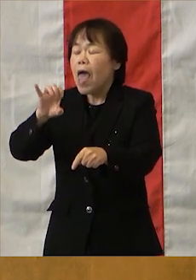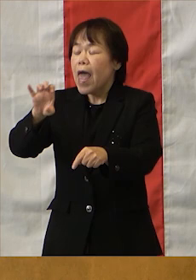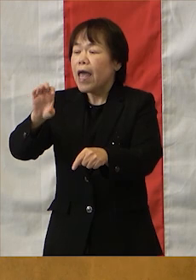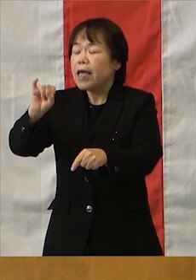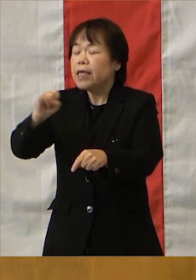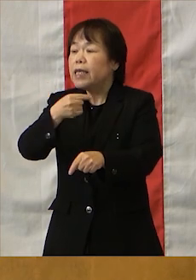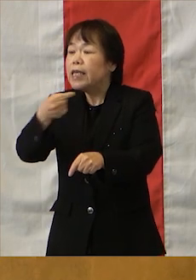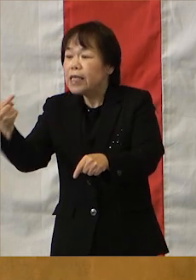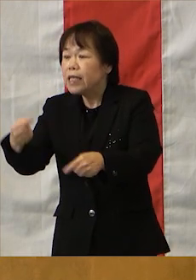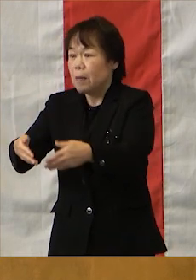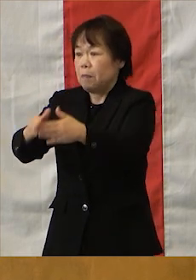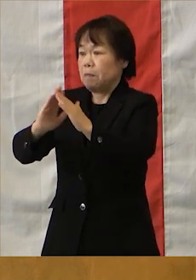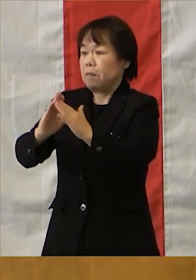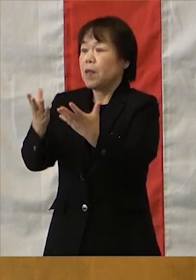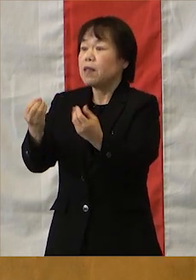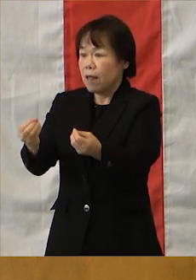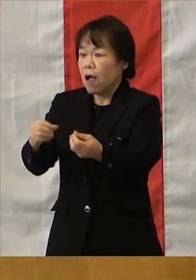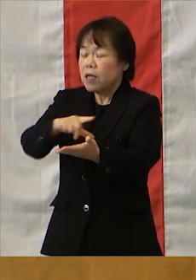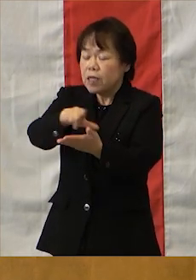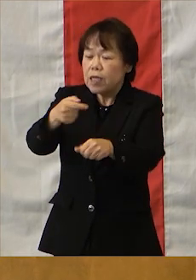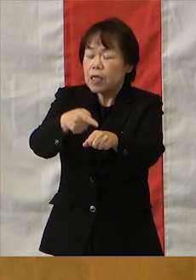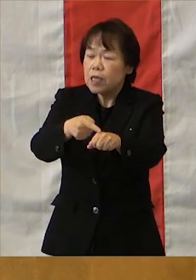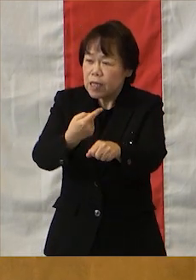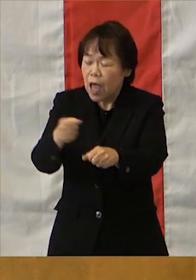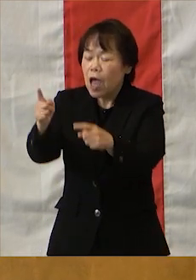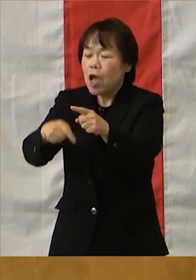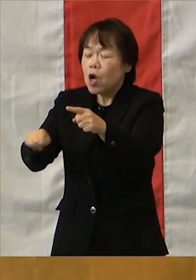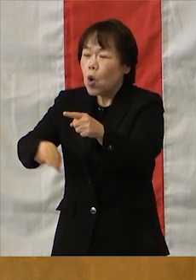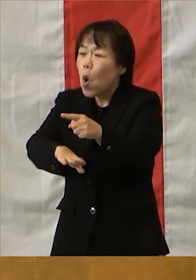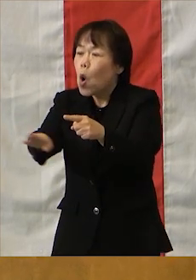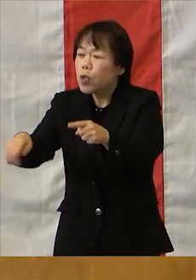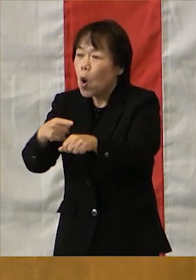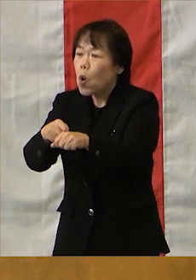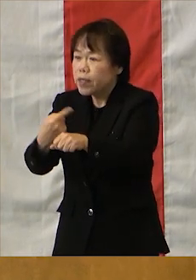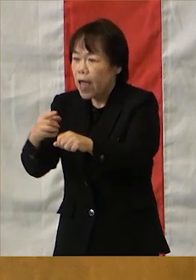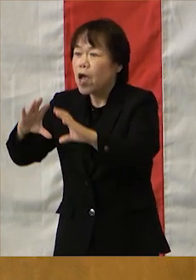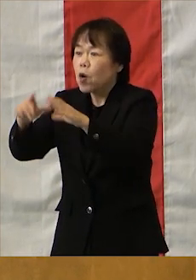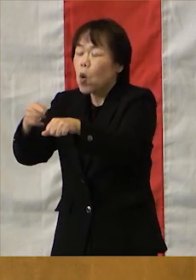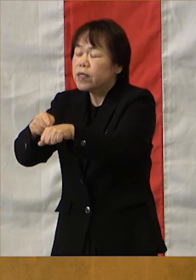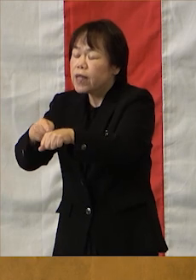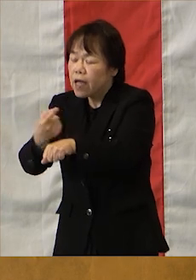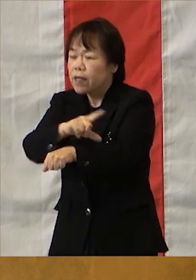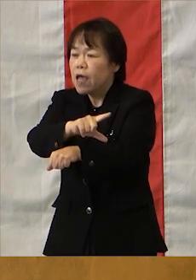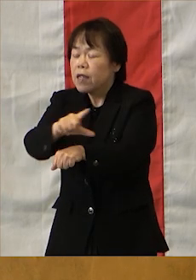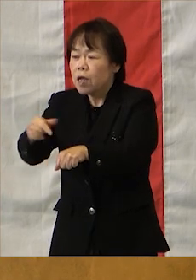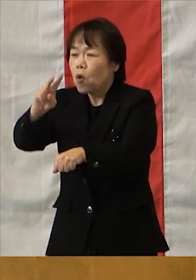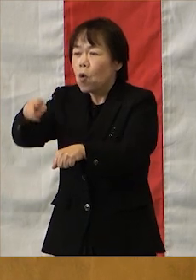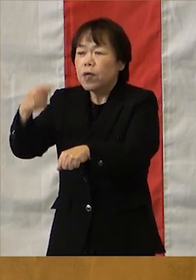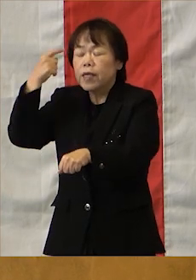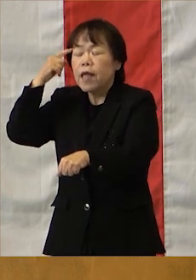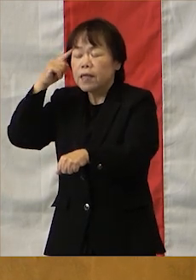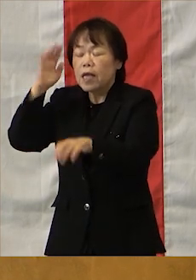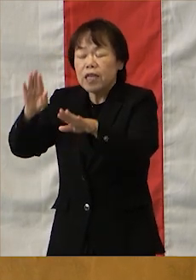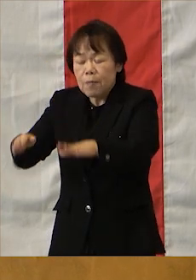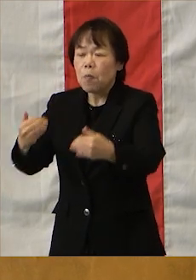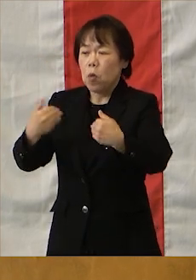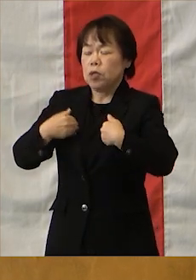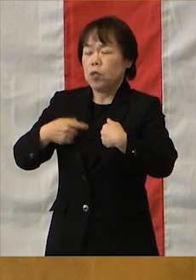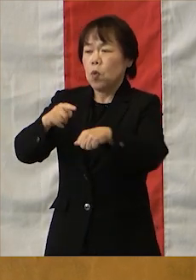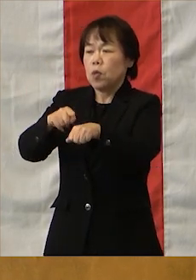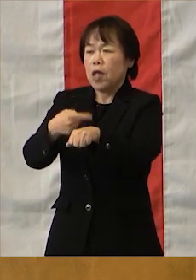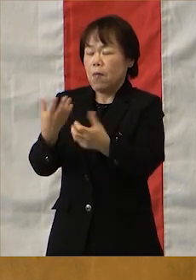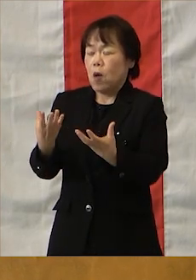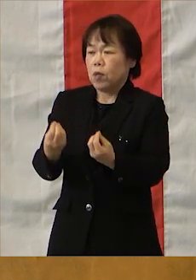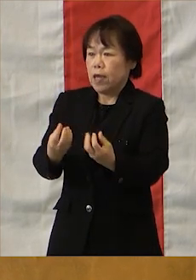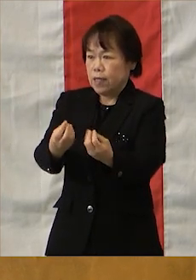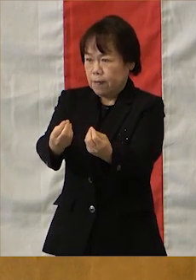地域性総合性公共性国際性を理念とし現在もその必要性は増して